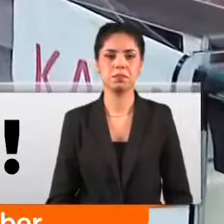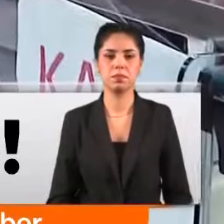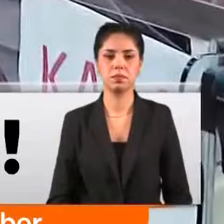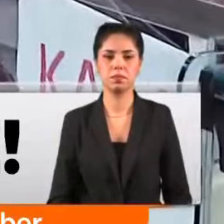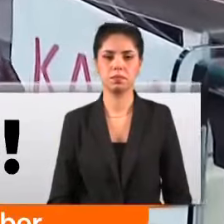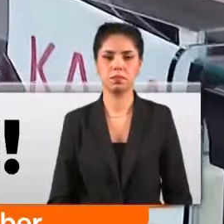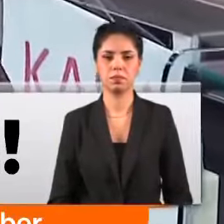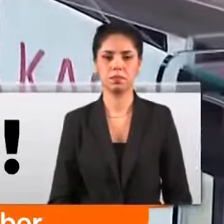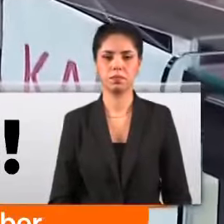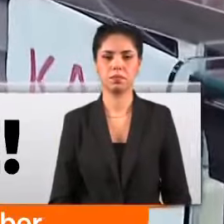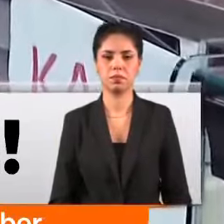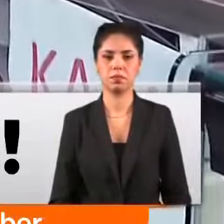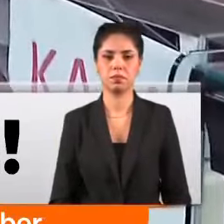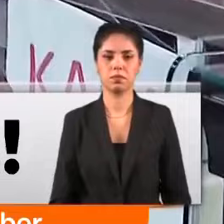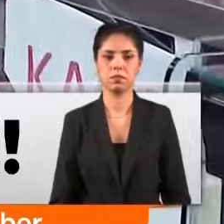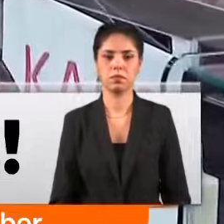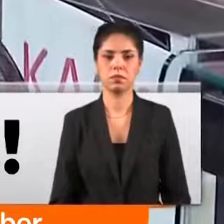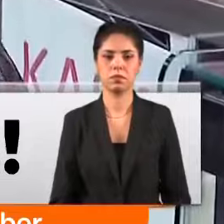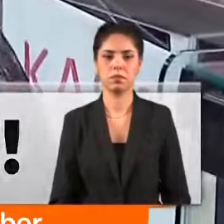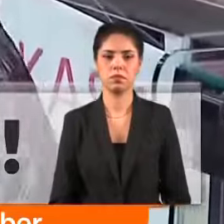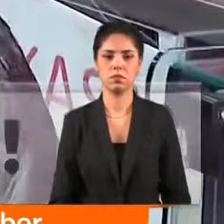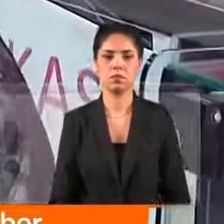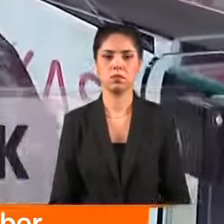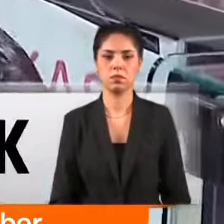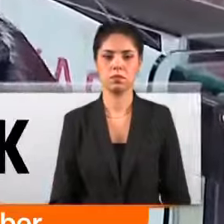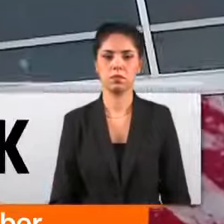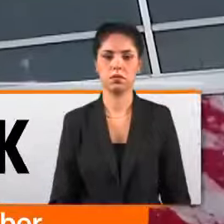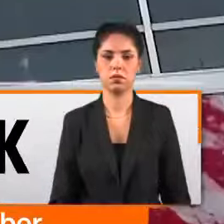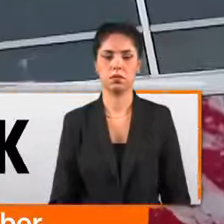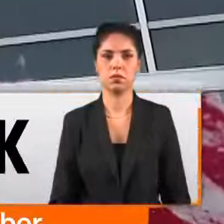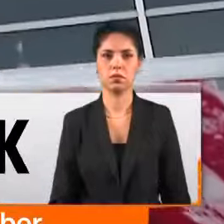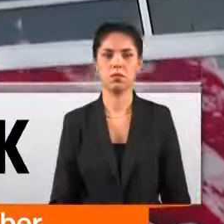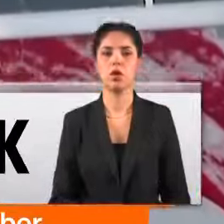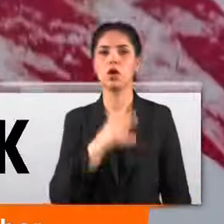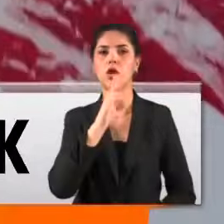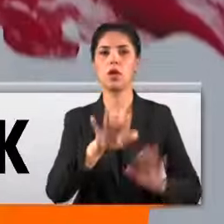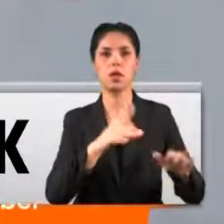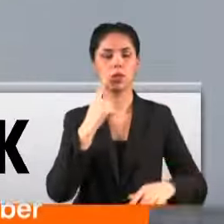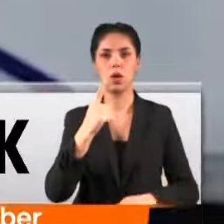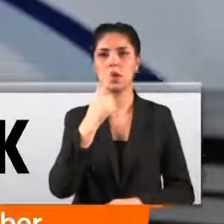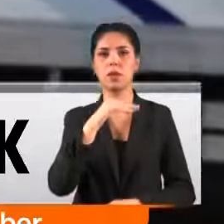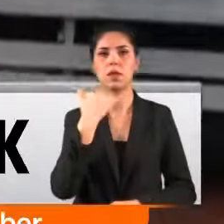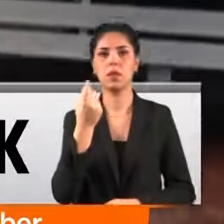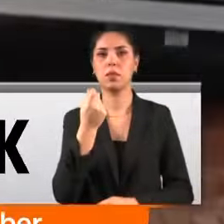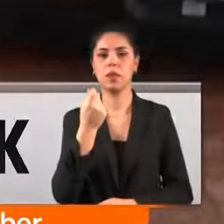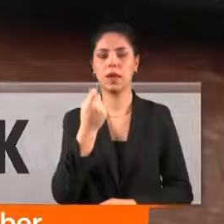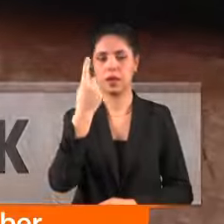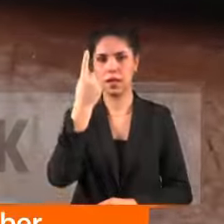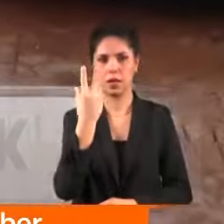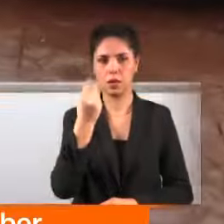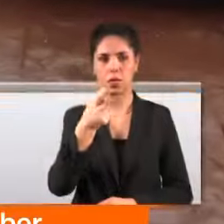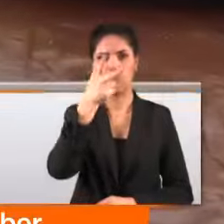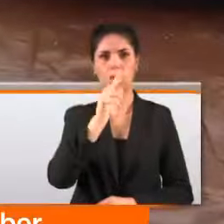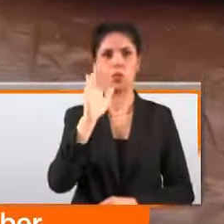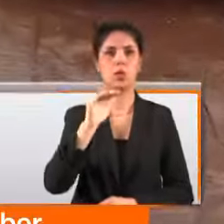İnşallah eski fiyatlar olur. Biraz düzelir, bizler geriler. Ya yeter ki zam gelmesin. Son hamleyle kırmızı et fiyatlarının ilk etapta 300